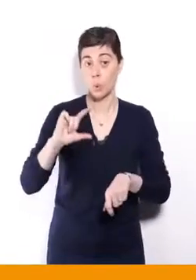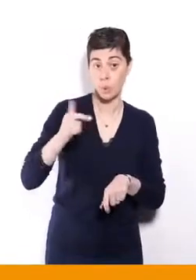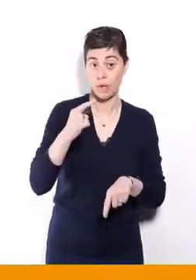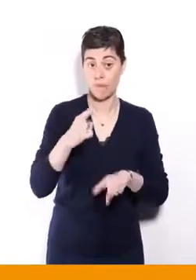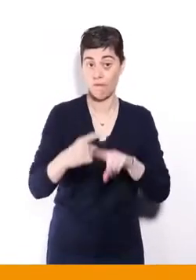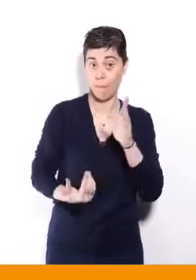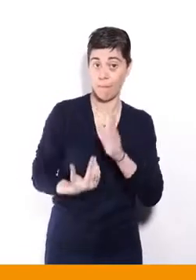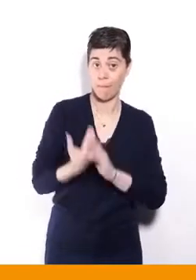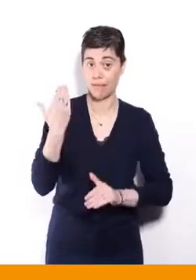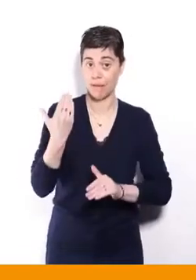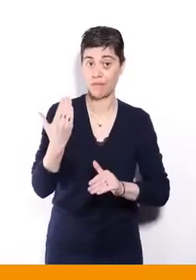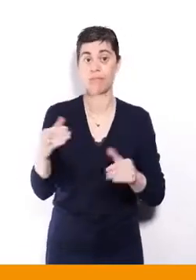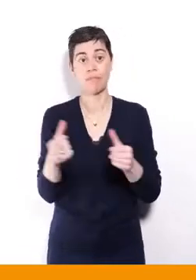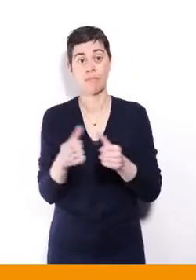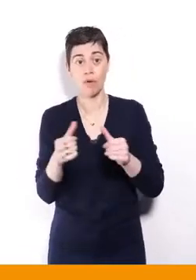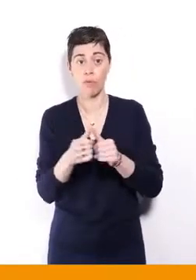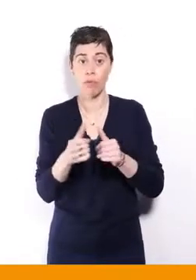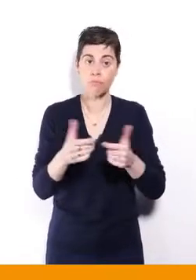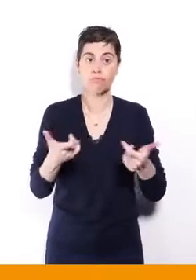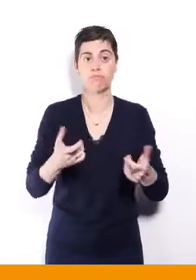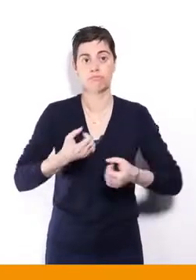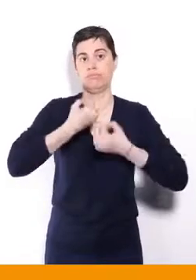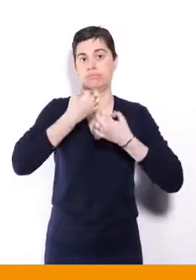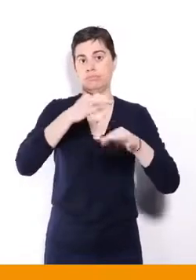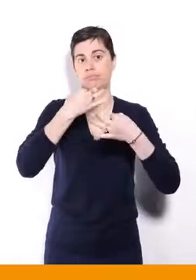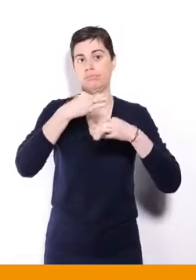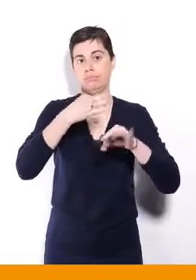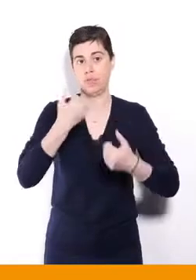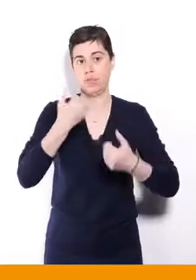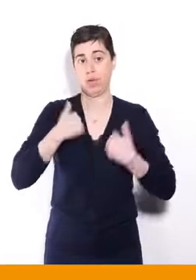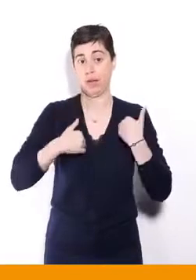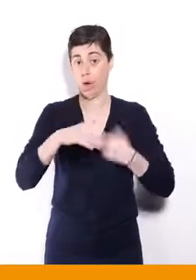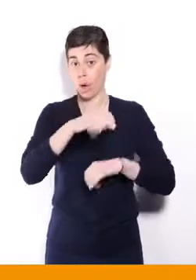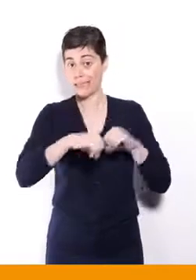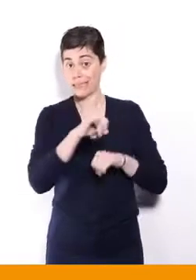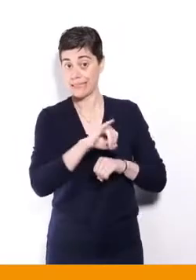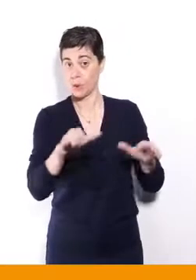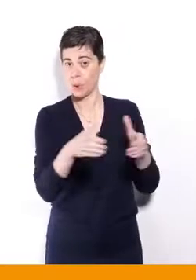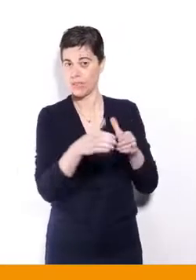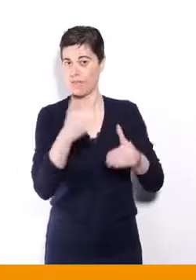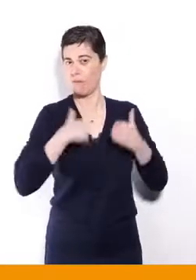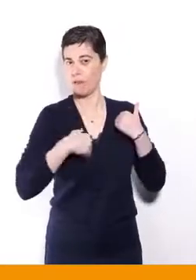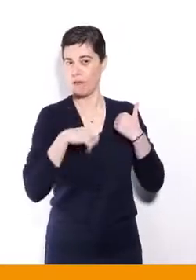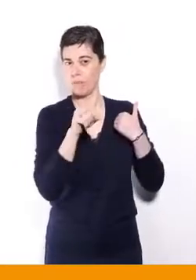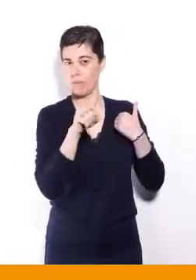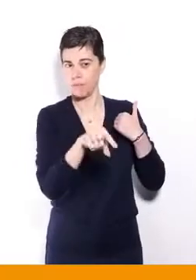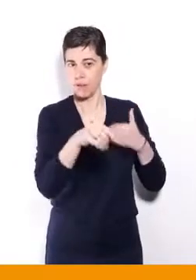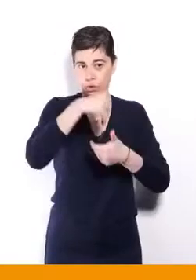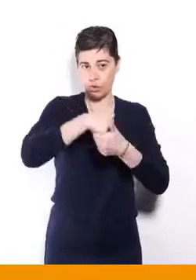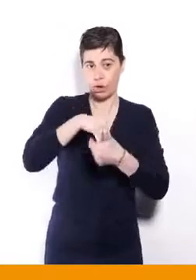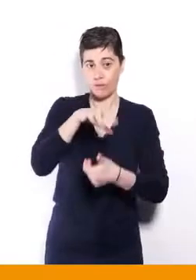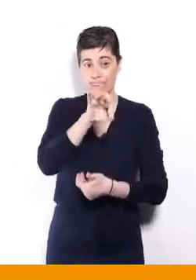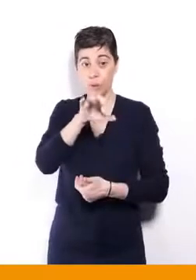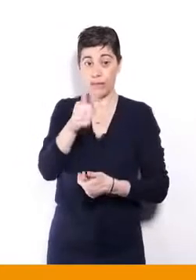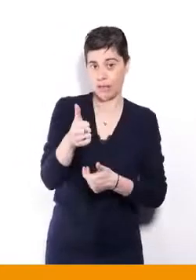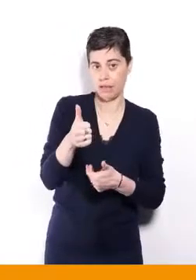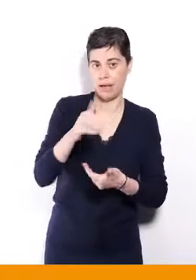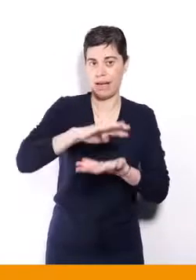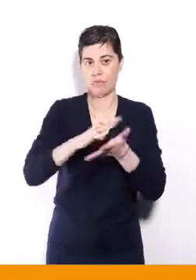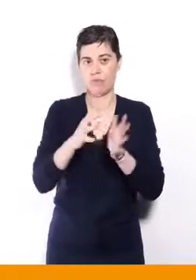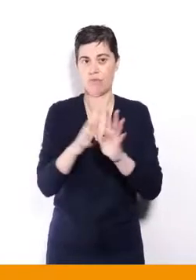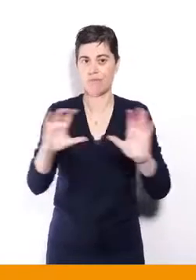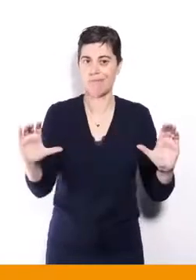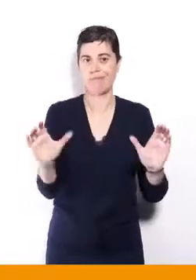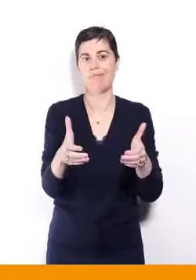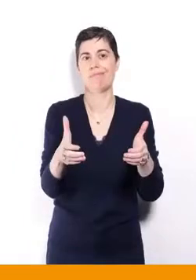du Grand Oral du handicap organisé par le collectif Handicap. Notre collectif regroupe 51